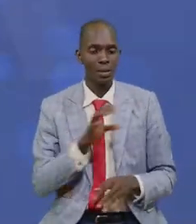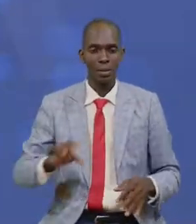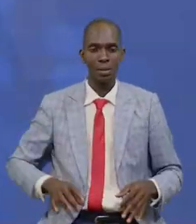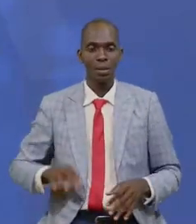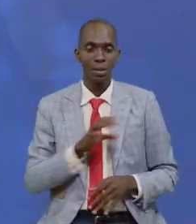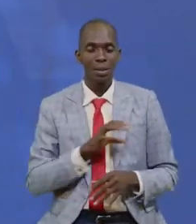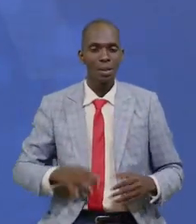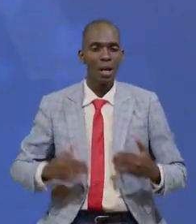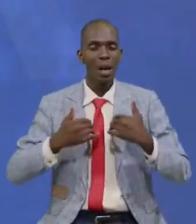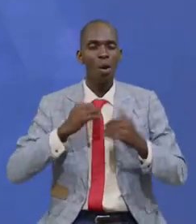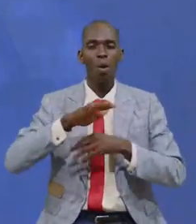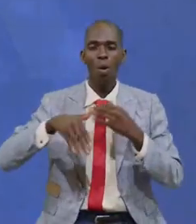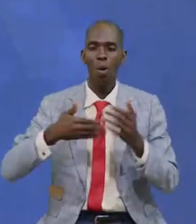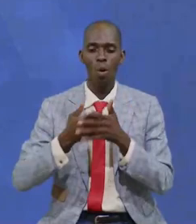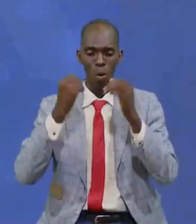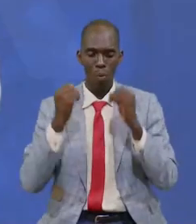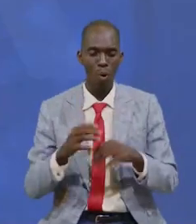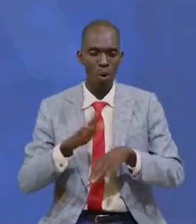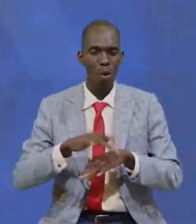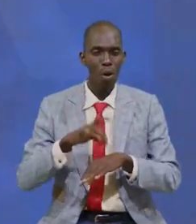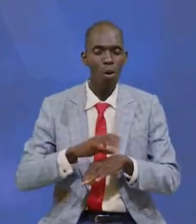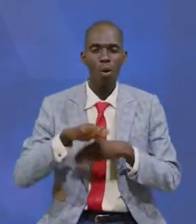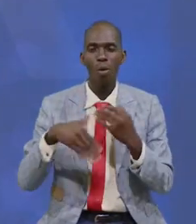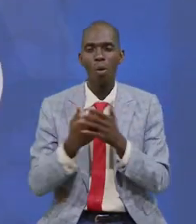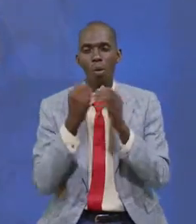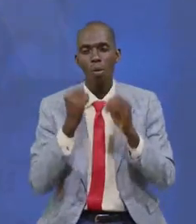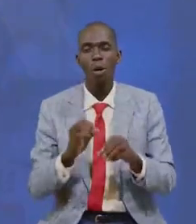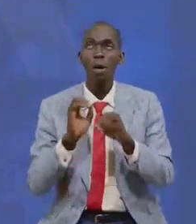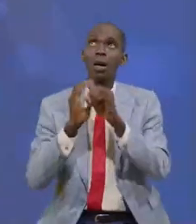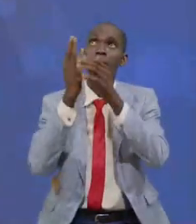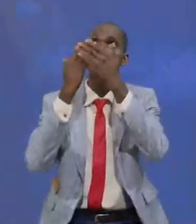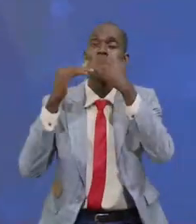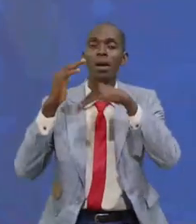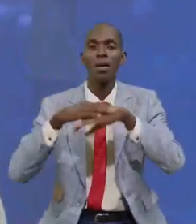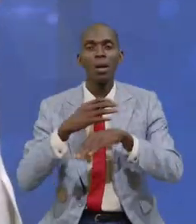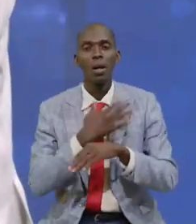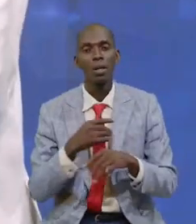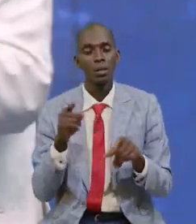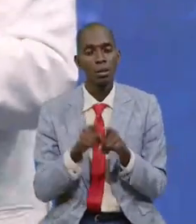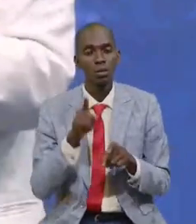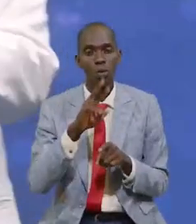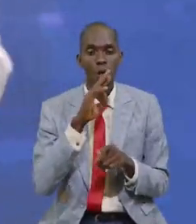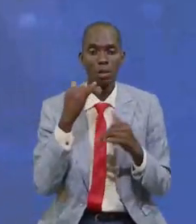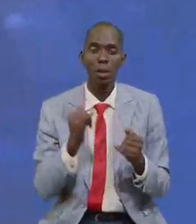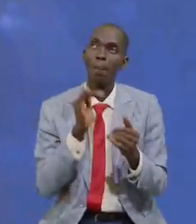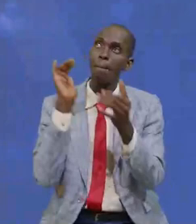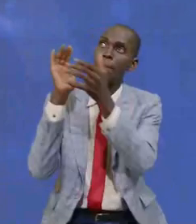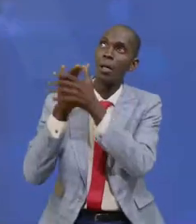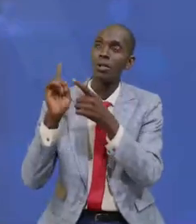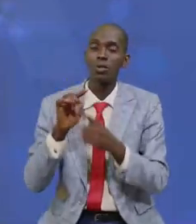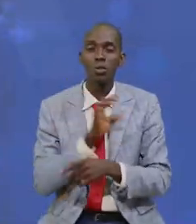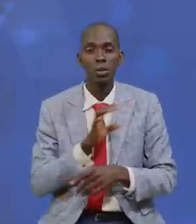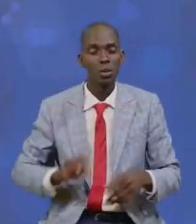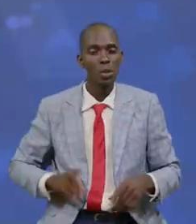a toute la puissance sur terre, toute la puissance au ciel. Et lorsque vous êtes marié à Christ, quelle